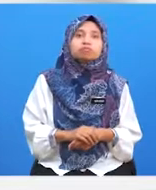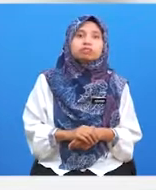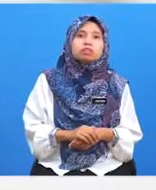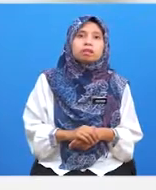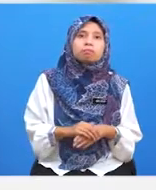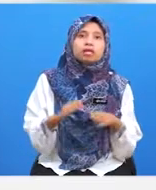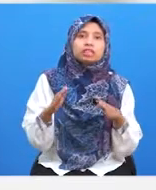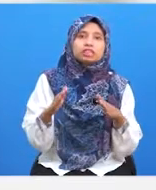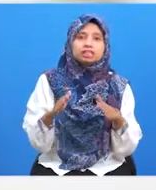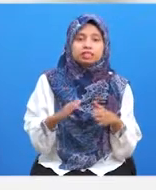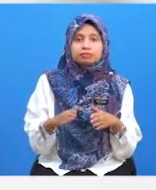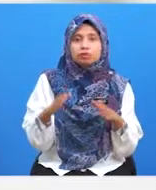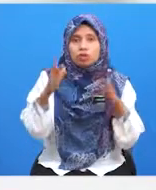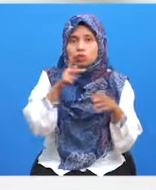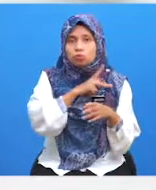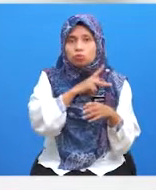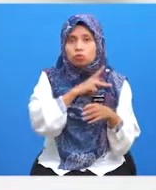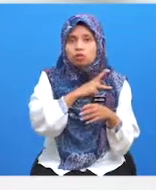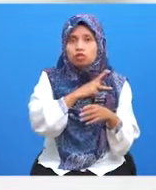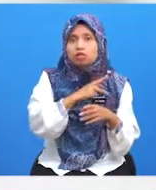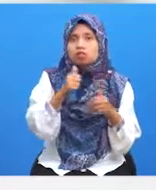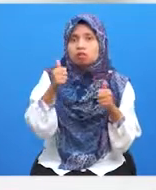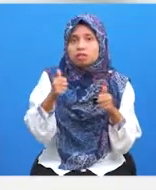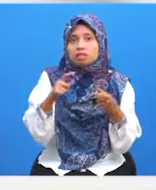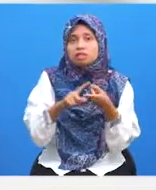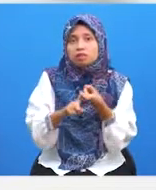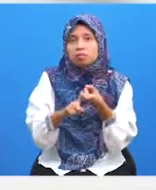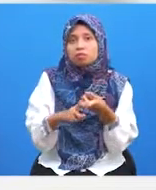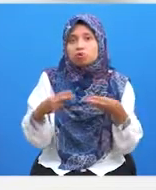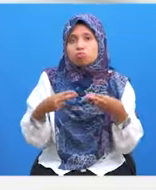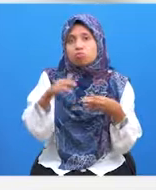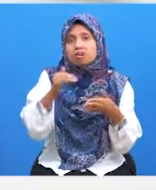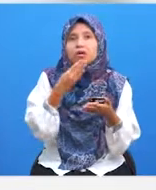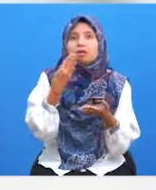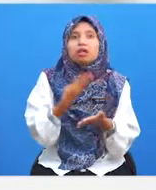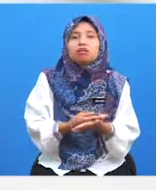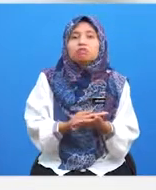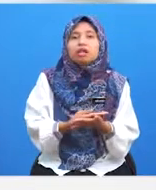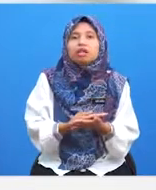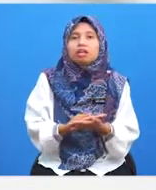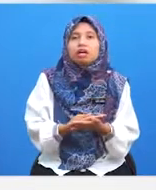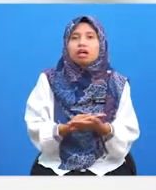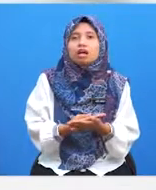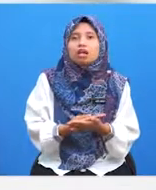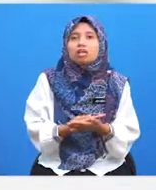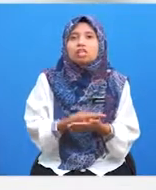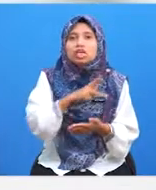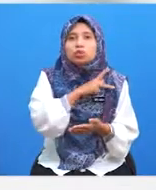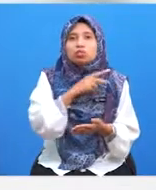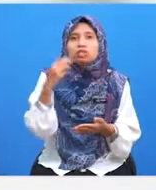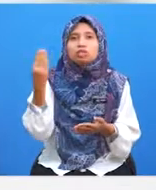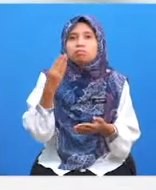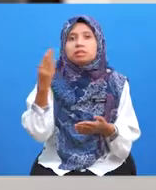bertoleransi dan menjalinkan hubungan yang baik dengan terkejut dalam semua aspek majikan biasanya akan